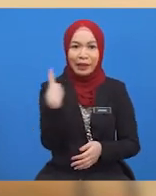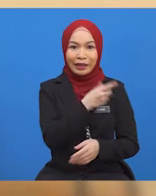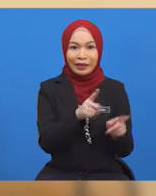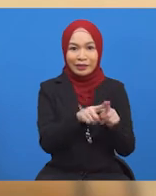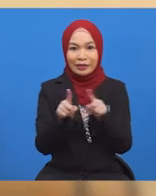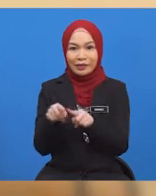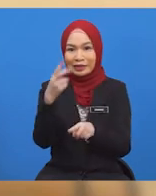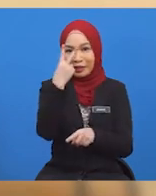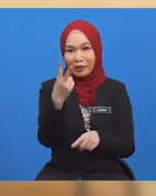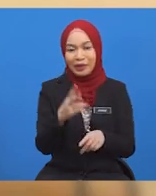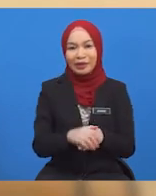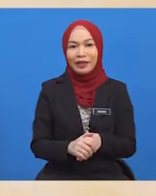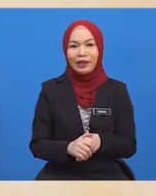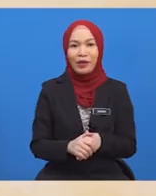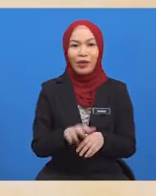standard pembelajaran tadi.